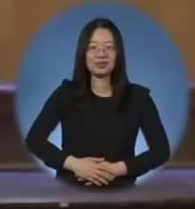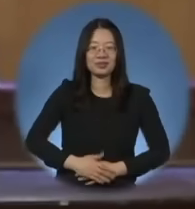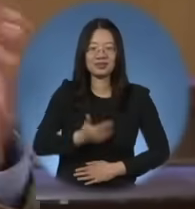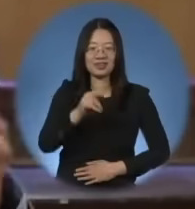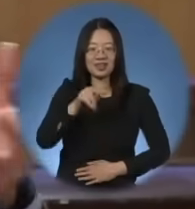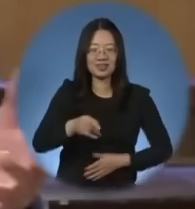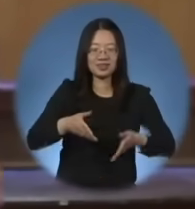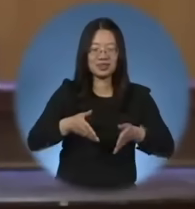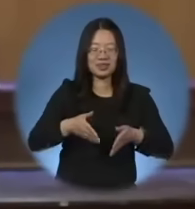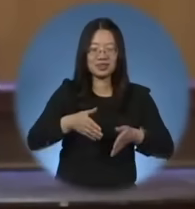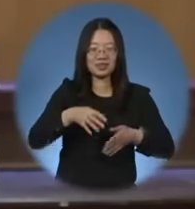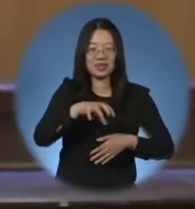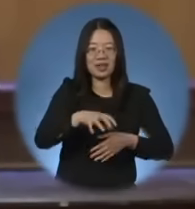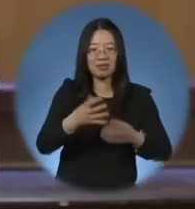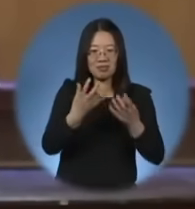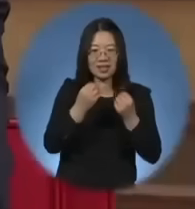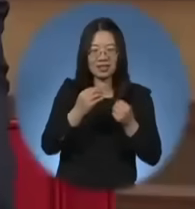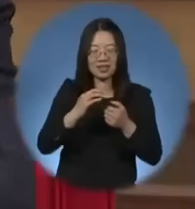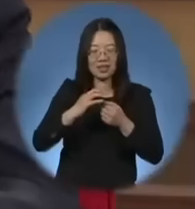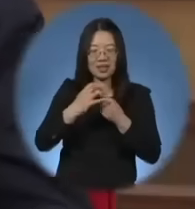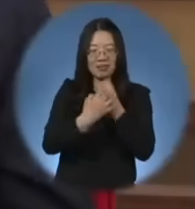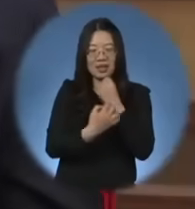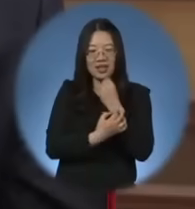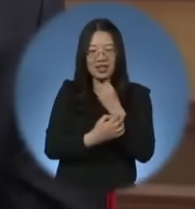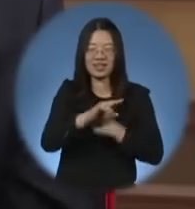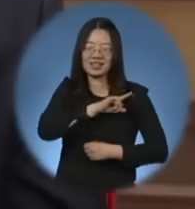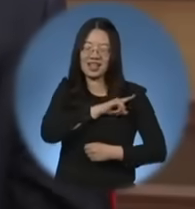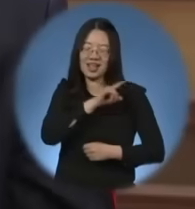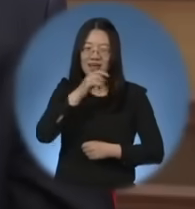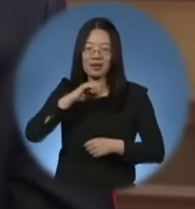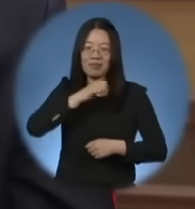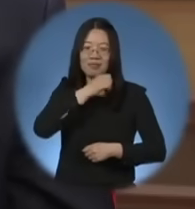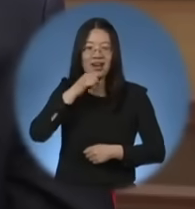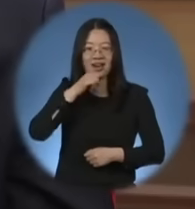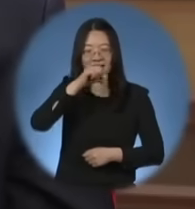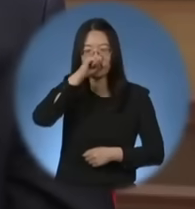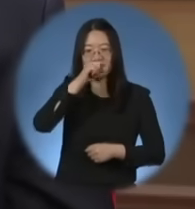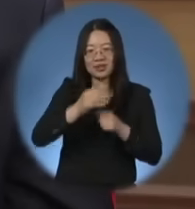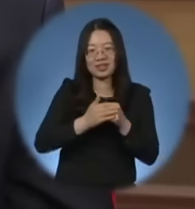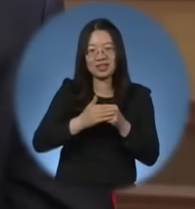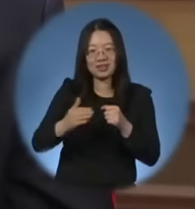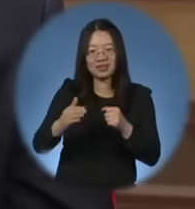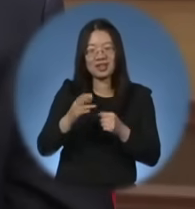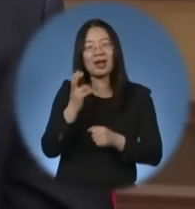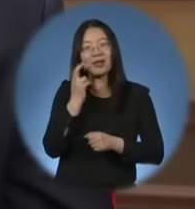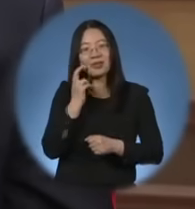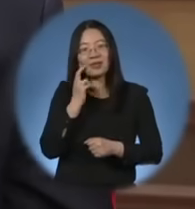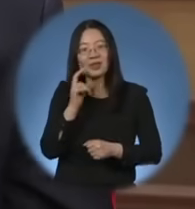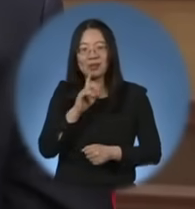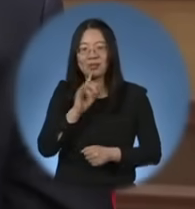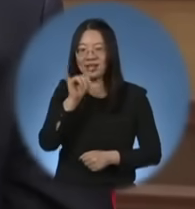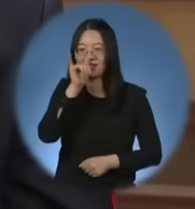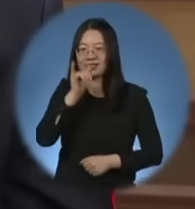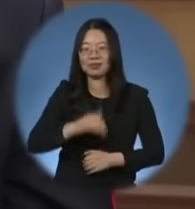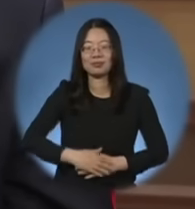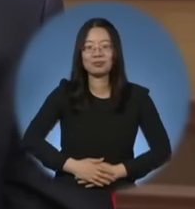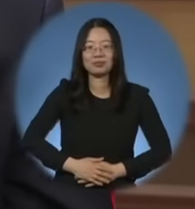나주가 배가 많이 나는 것아 가네 저 흔히하는 농담